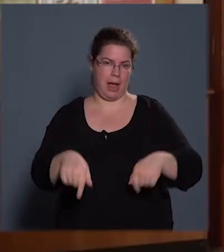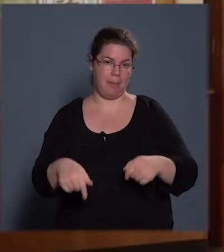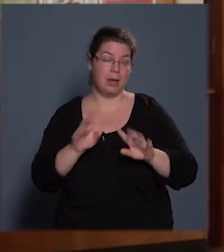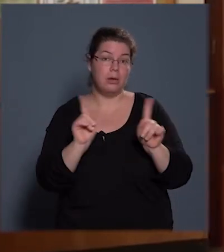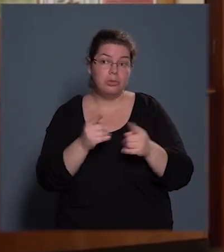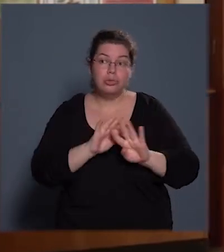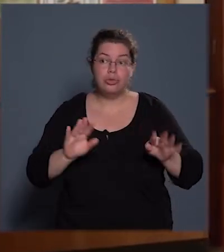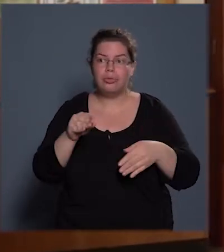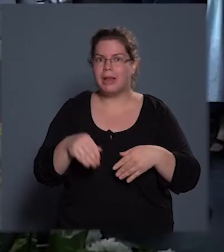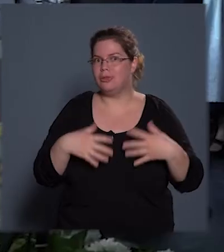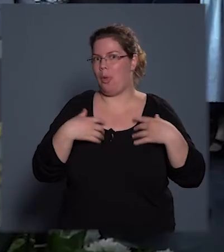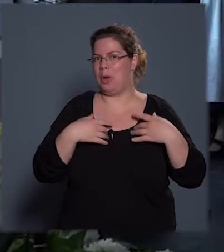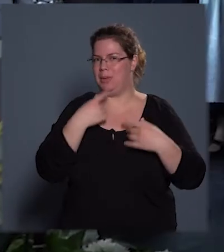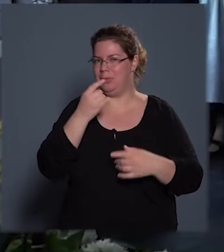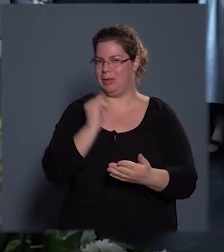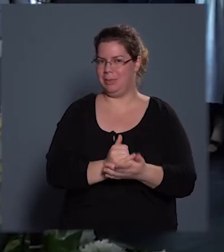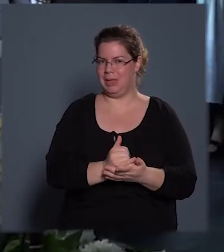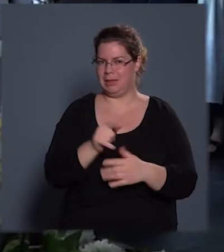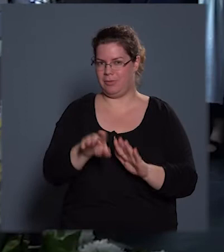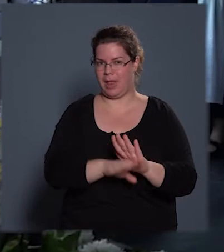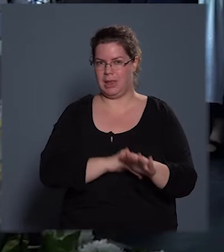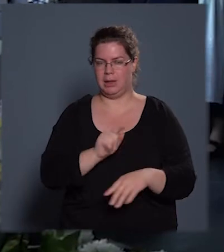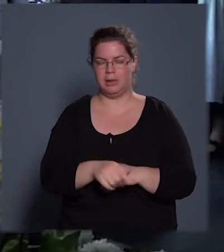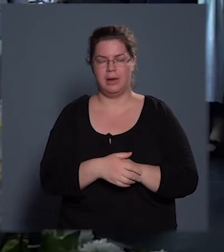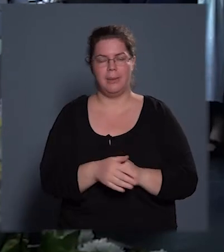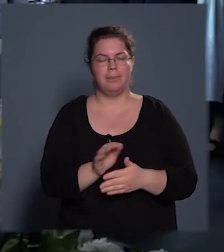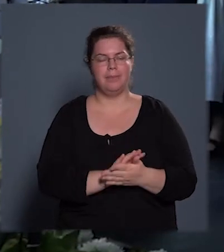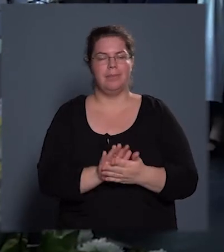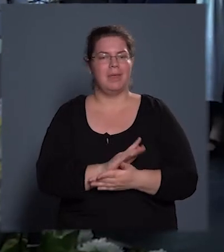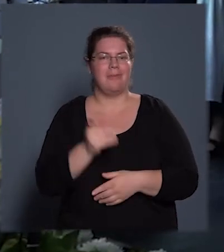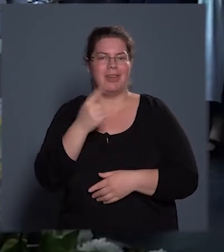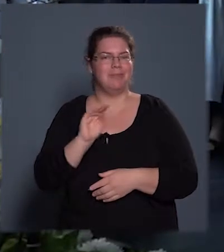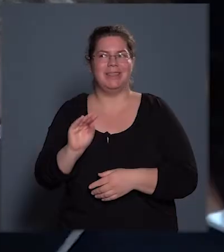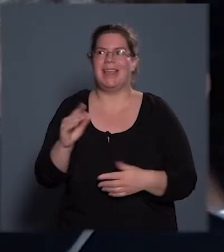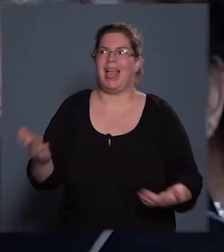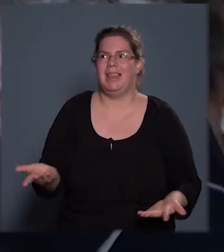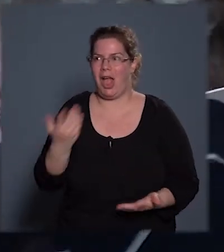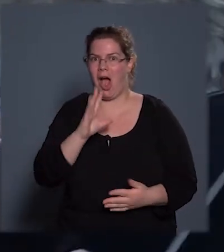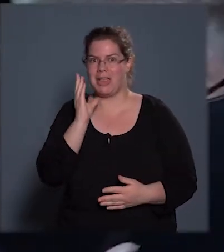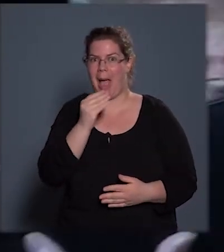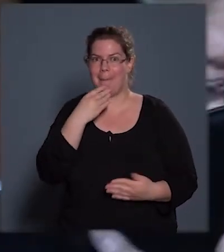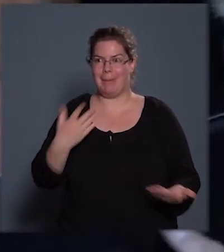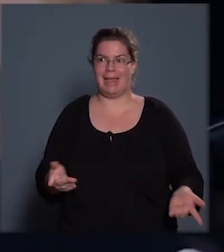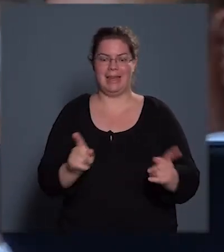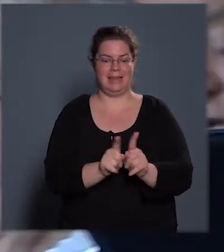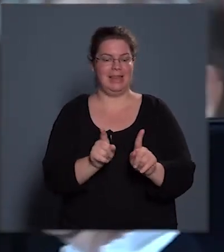mondtam igent erre a feladatra. Milyen, tulajdonképpen mit jelent az, hogyha az ember egy